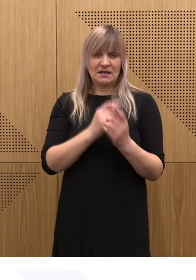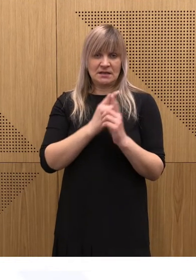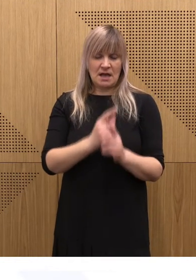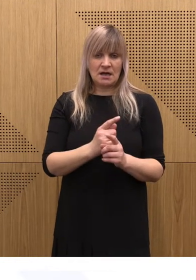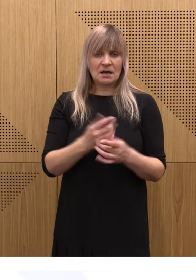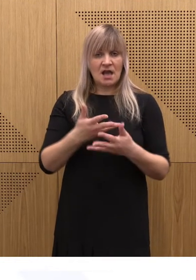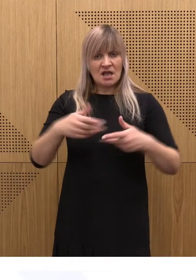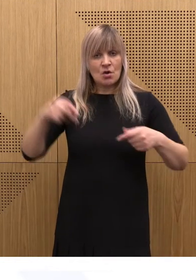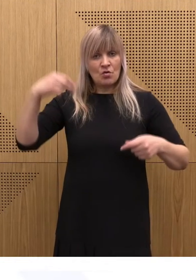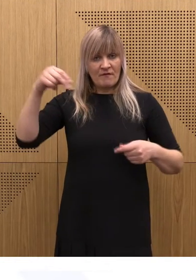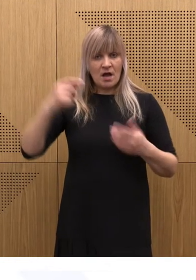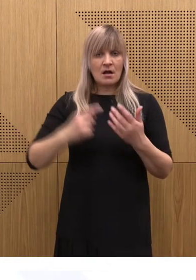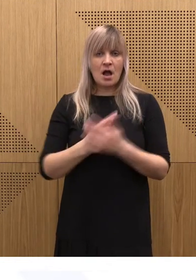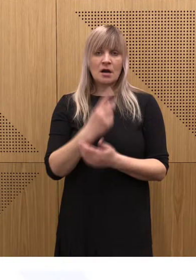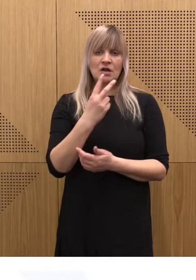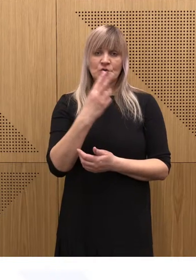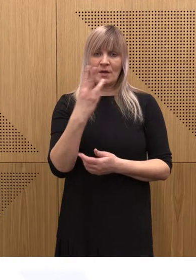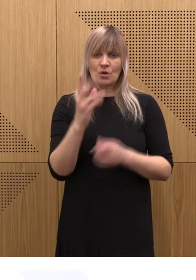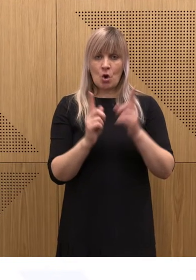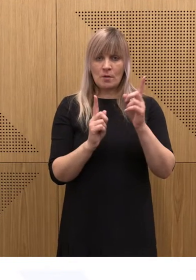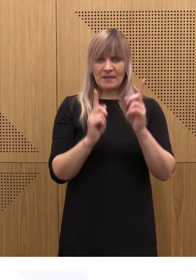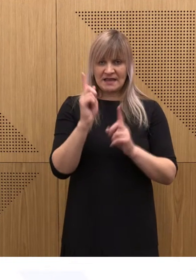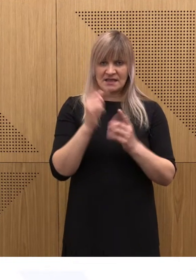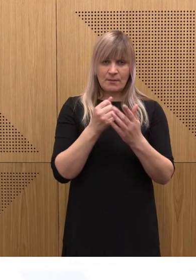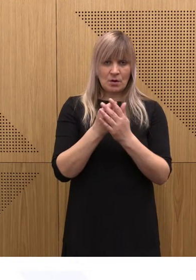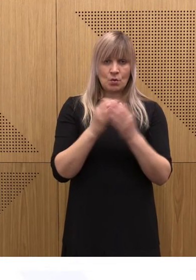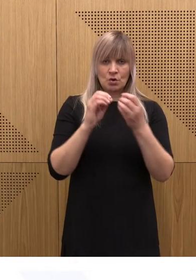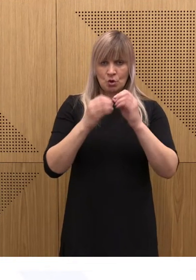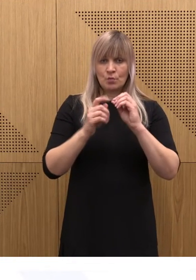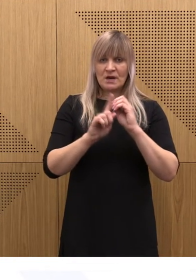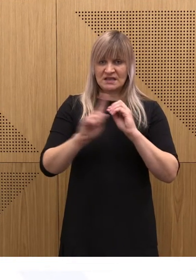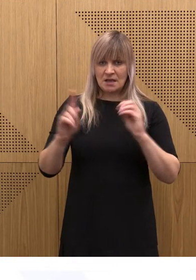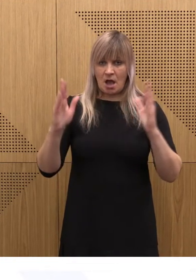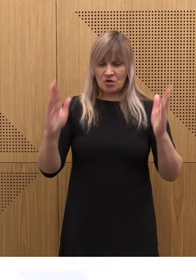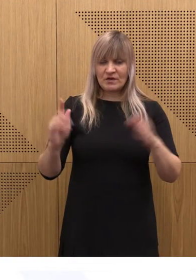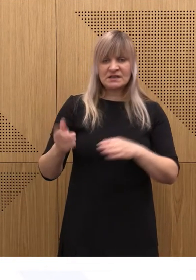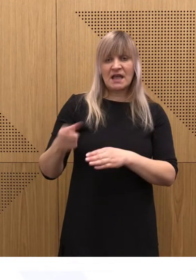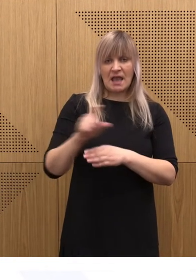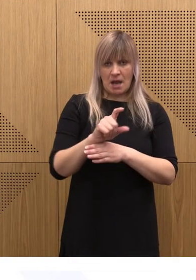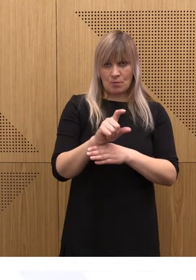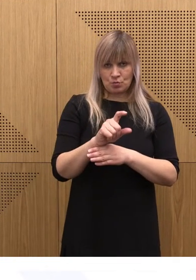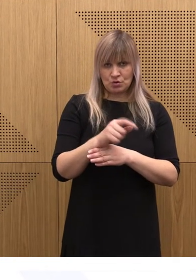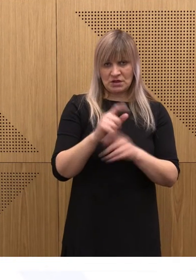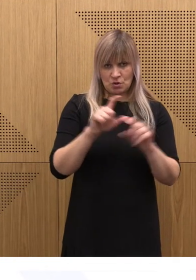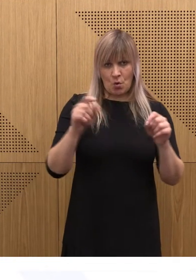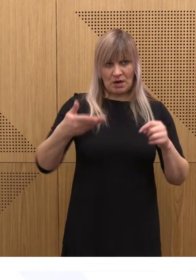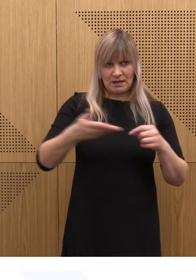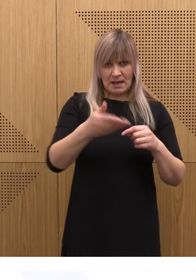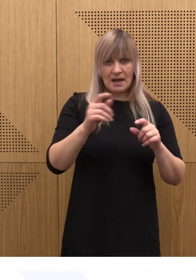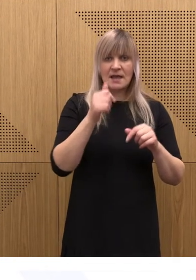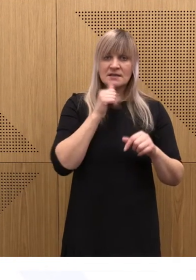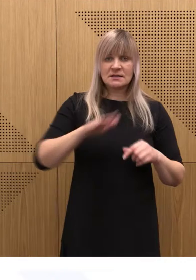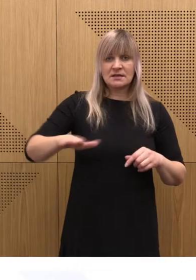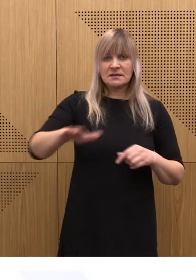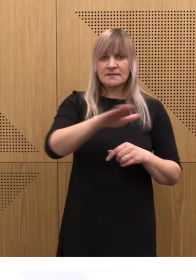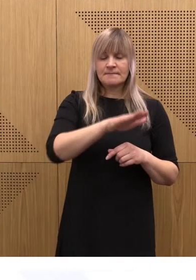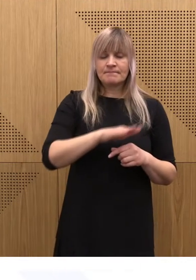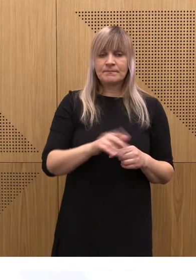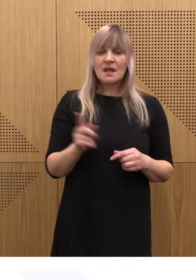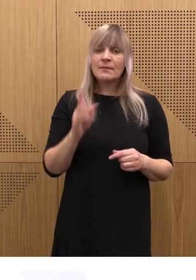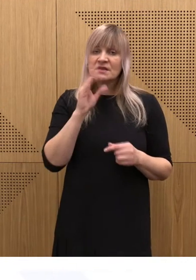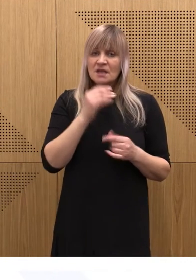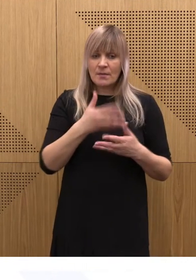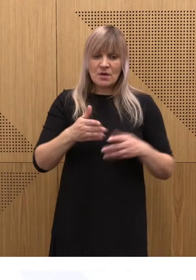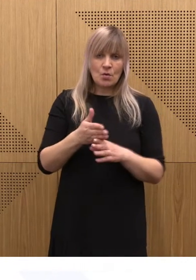ikkagi jõuluvaheaeg hakkab 23. detsember ja kestab 10. jaanuar enamuses, rõhuvas enamuses koolides ja mis siis saab nüüd